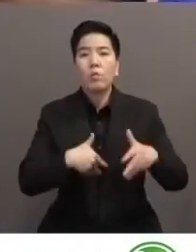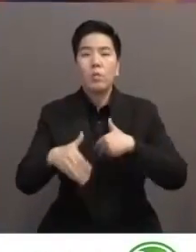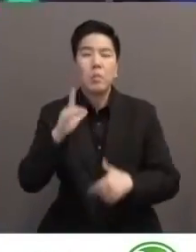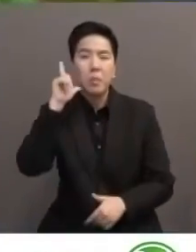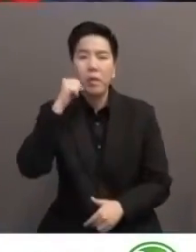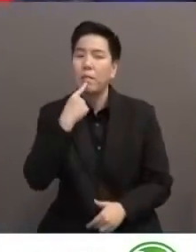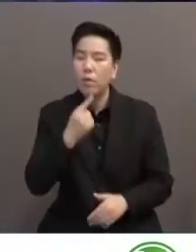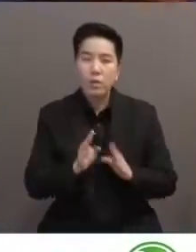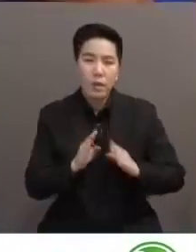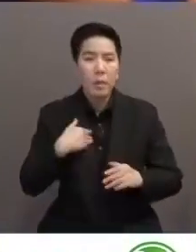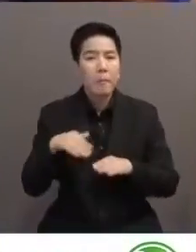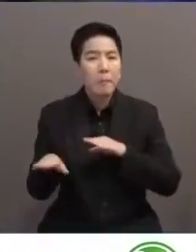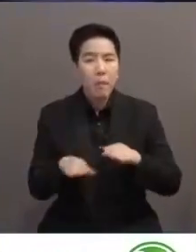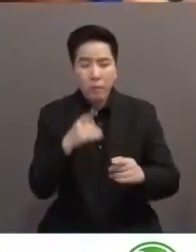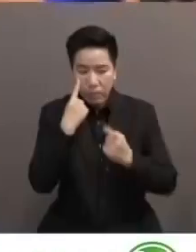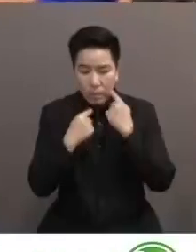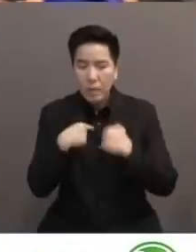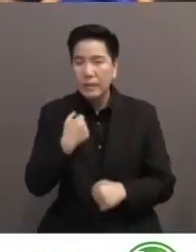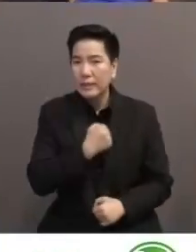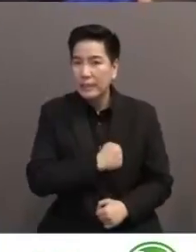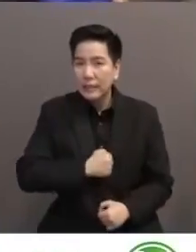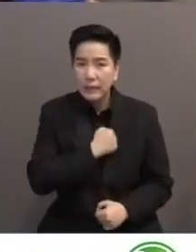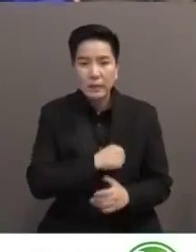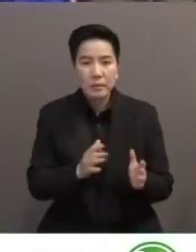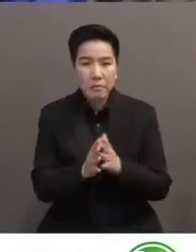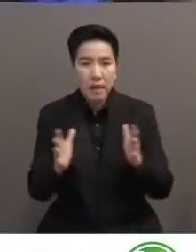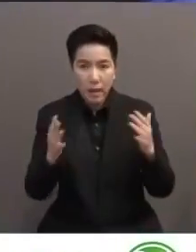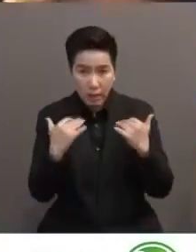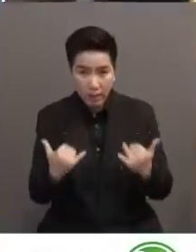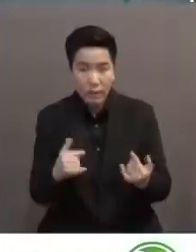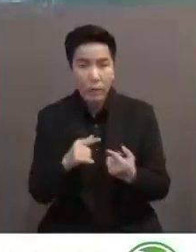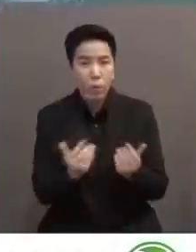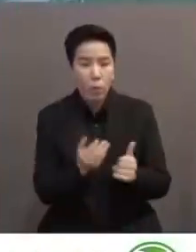ขั้นเปิดใจพร้อมน้ำตานะคะว่าเสียใจมากกับเหตุการณ์ที่เกิดขึ้น